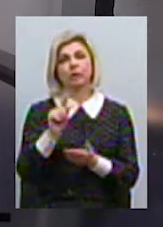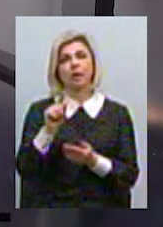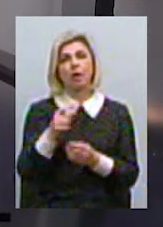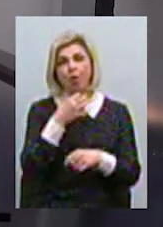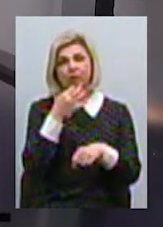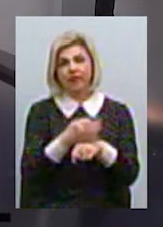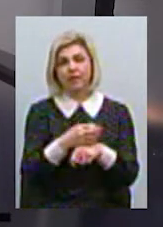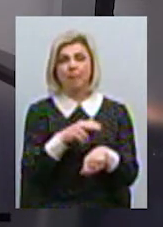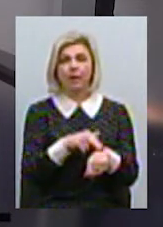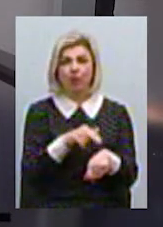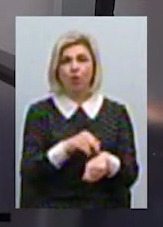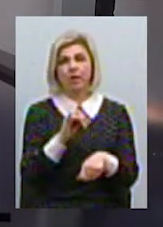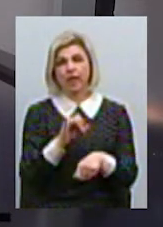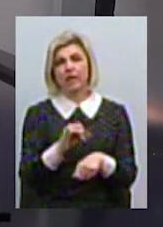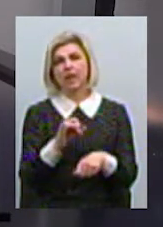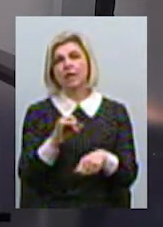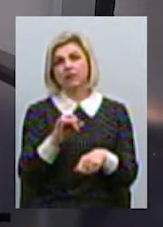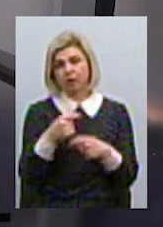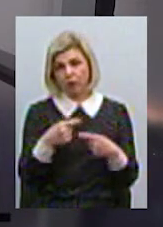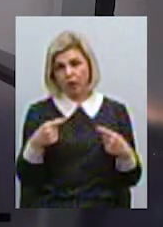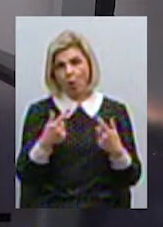слідчі органи, тому що